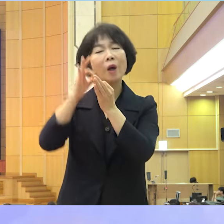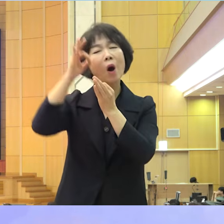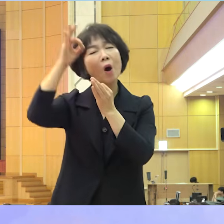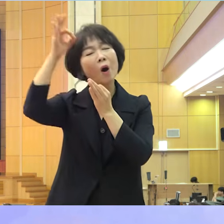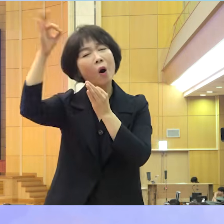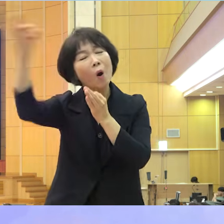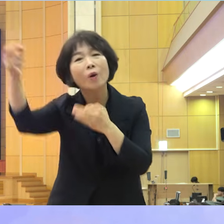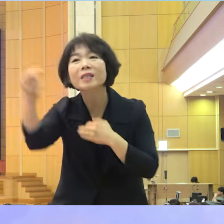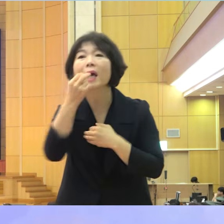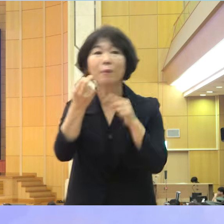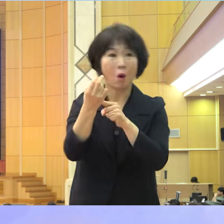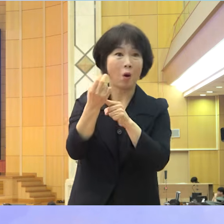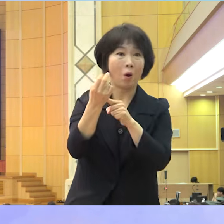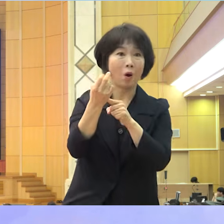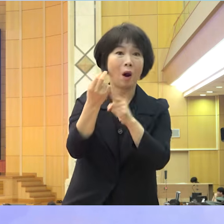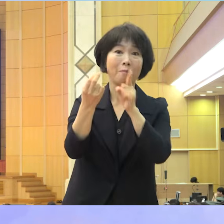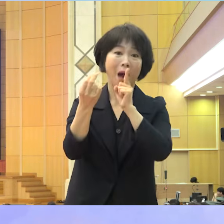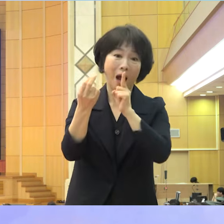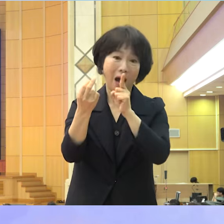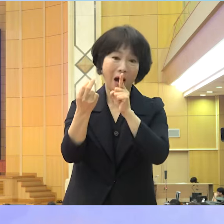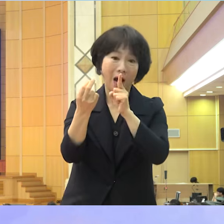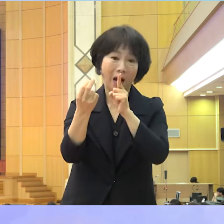말은 다시 비유로 말하면